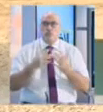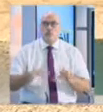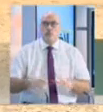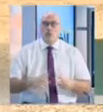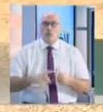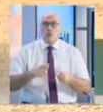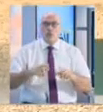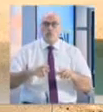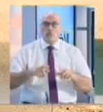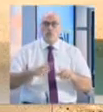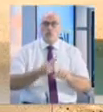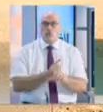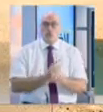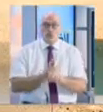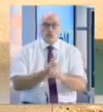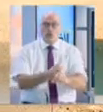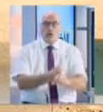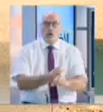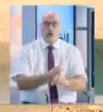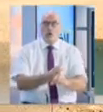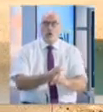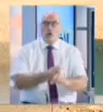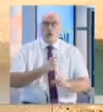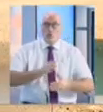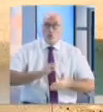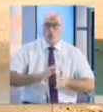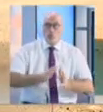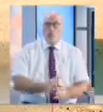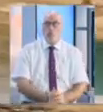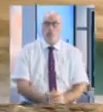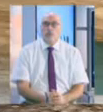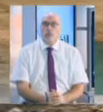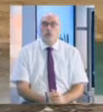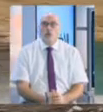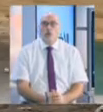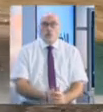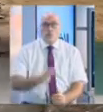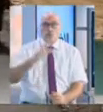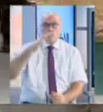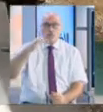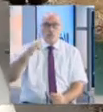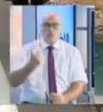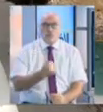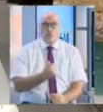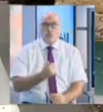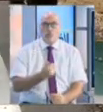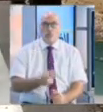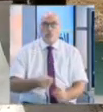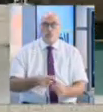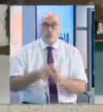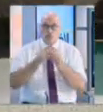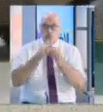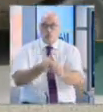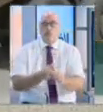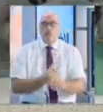العربات القتالية وسباق البياطلون تواليا، حان الدور في اليوم الثالث على سباق المطاردة على متن